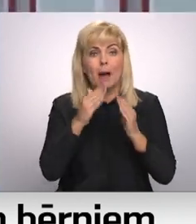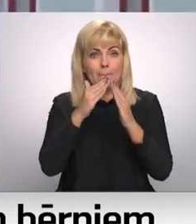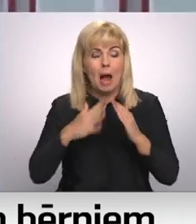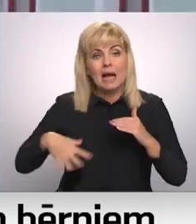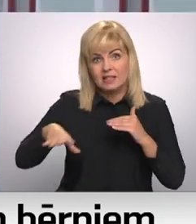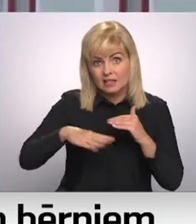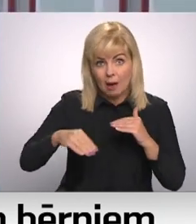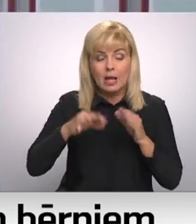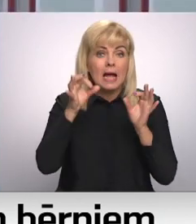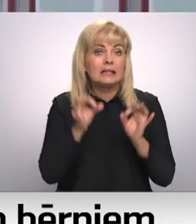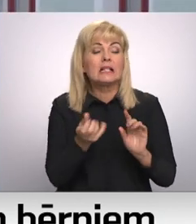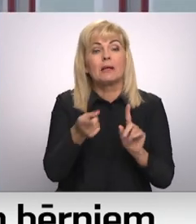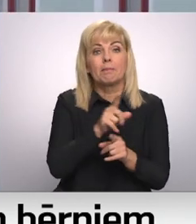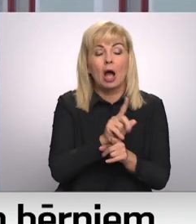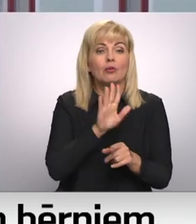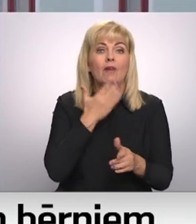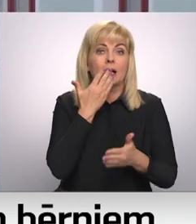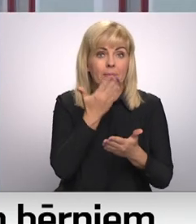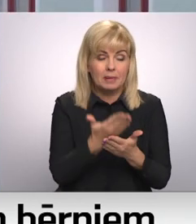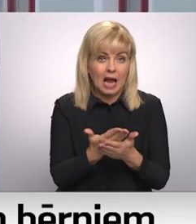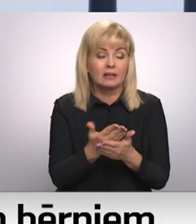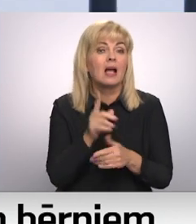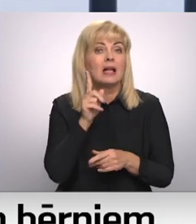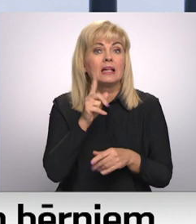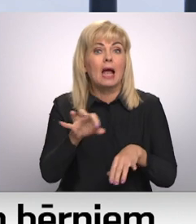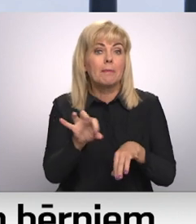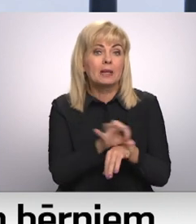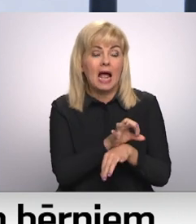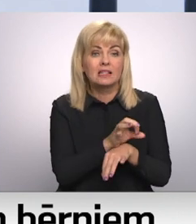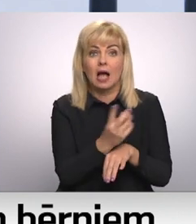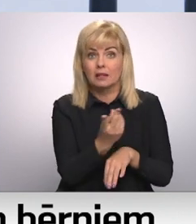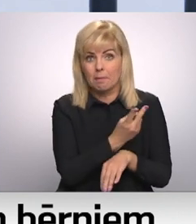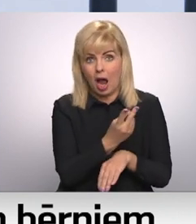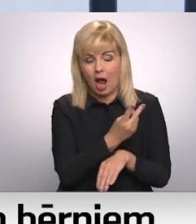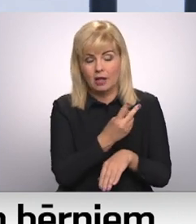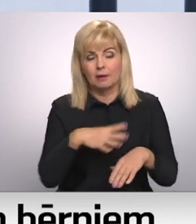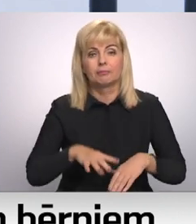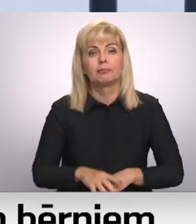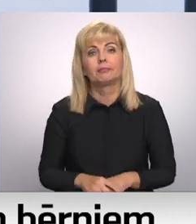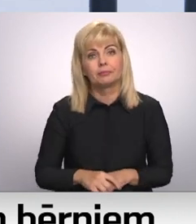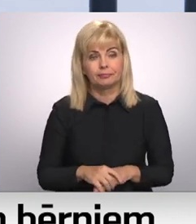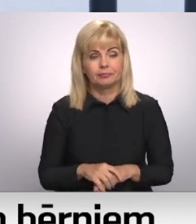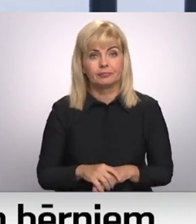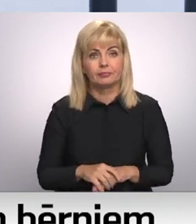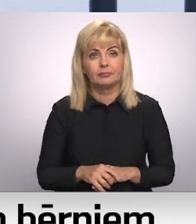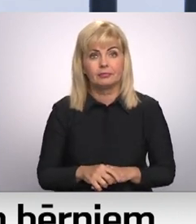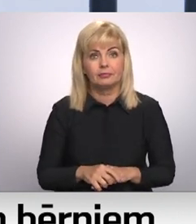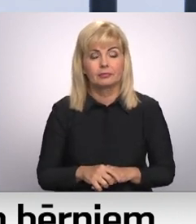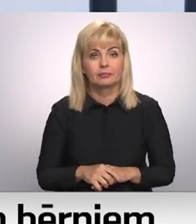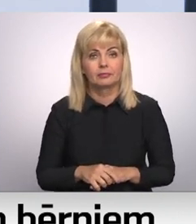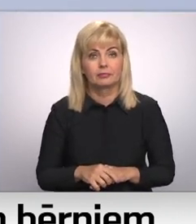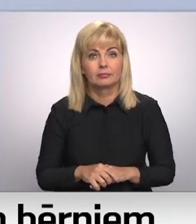tāpēc tiesību maiņai var pieteikties tikai precēti pāri. Sanita Liepiņa, Tereza Matisone, TV9 pakalni.